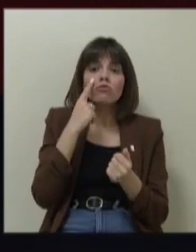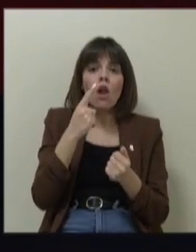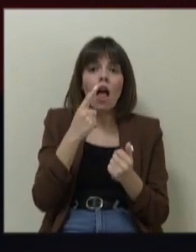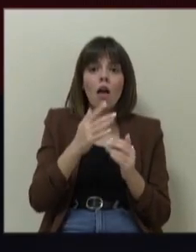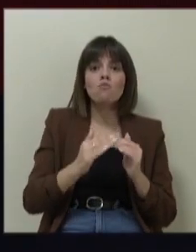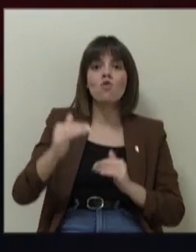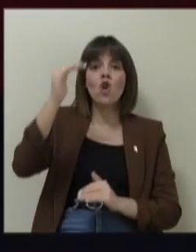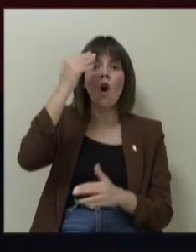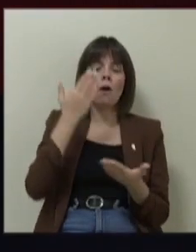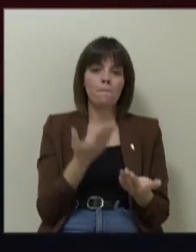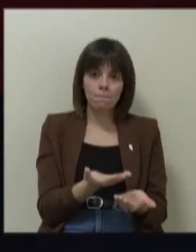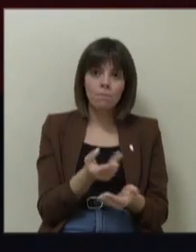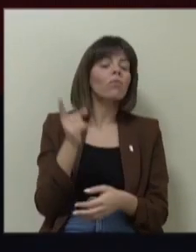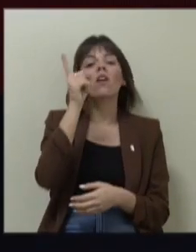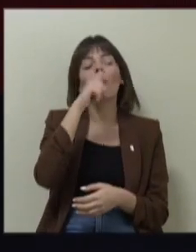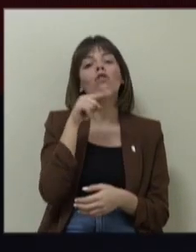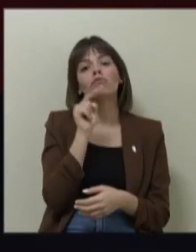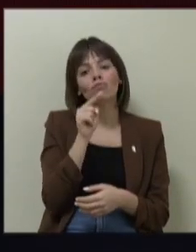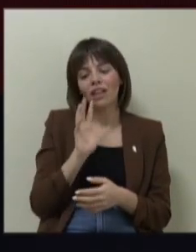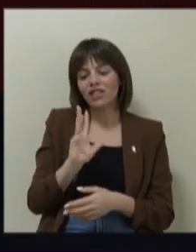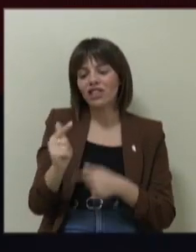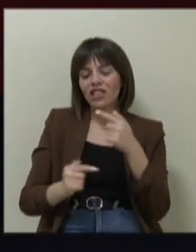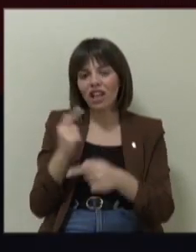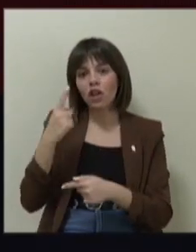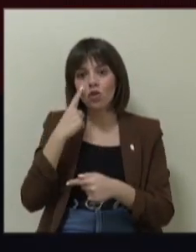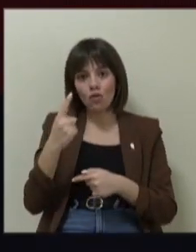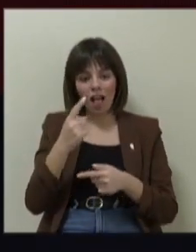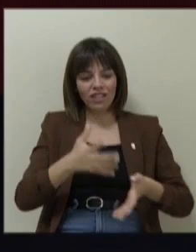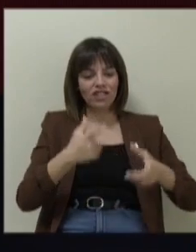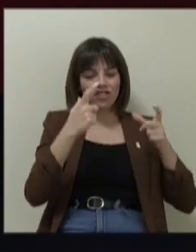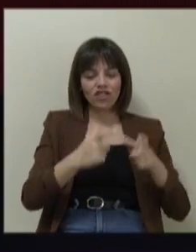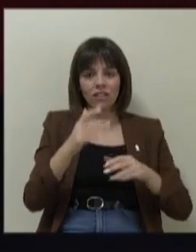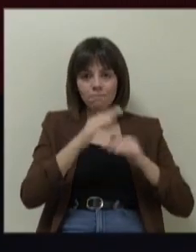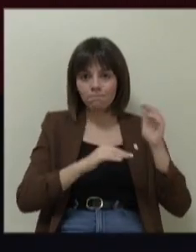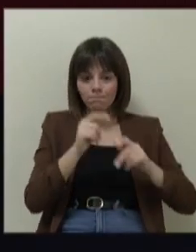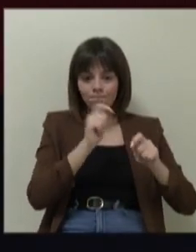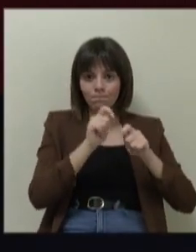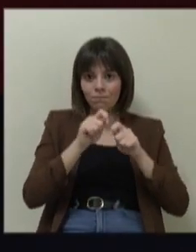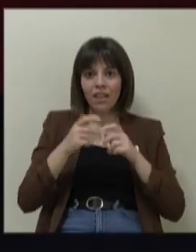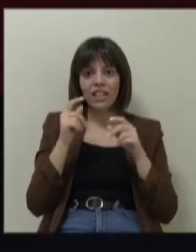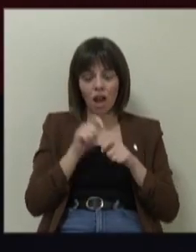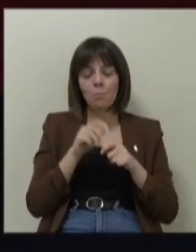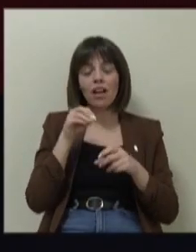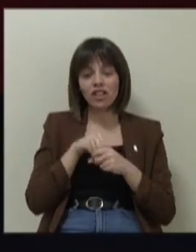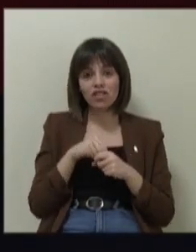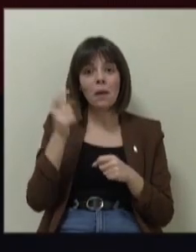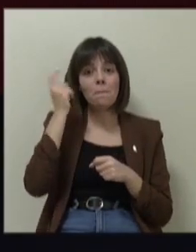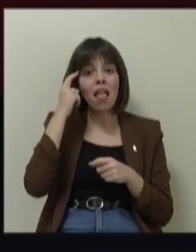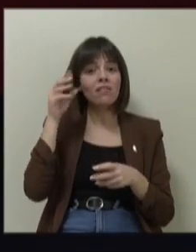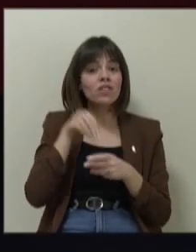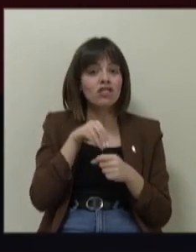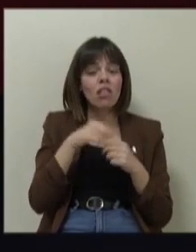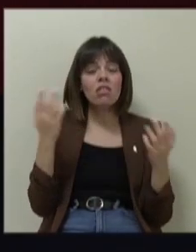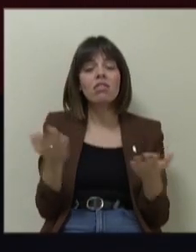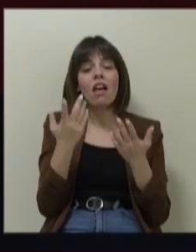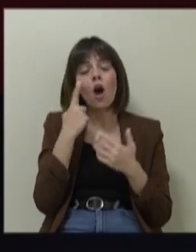yetiştiriliyor. Dolayısıyla geleceğin şehirlerini inşa etmek için öncelikle beynimizin içerisine